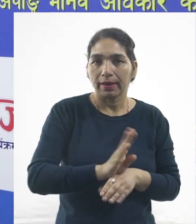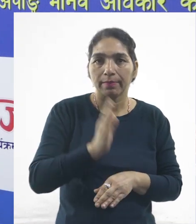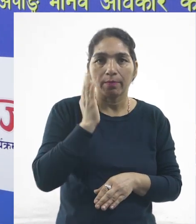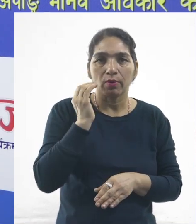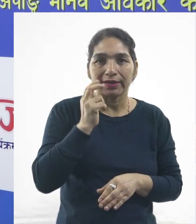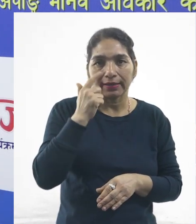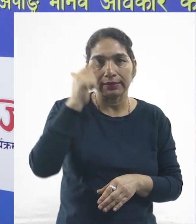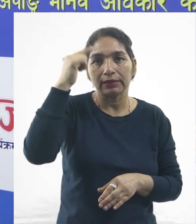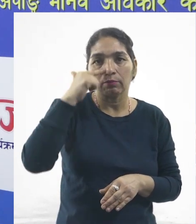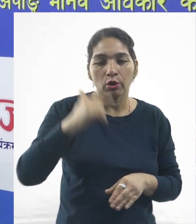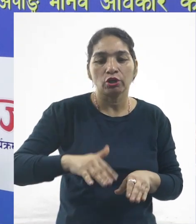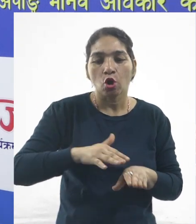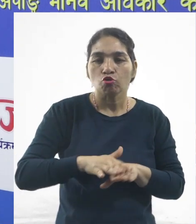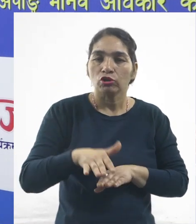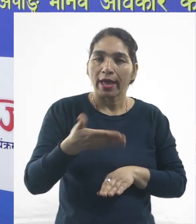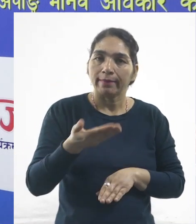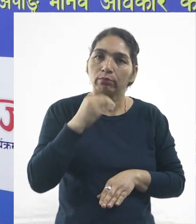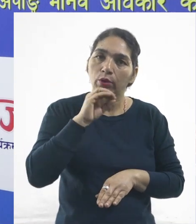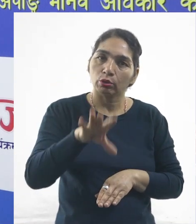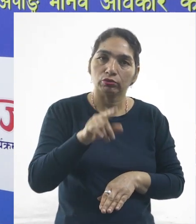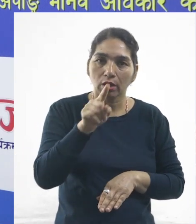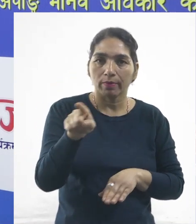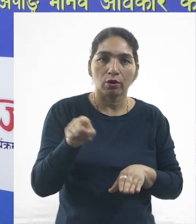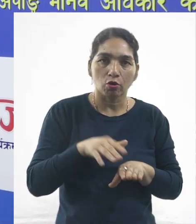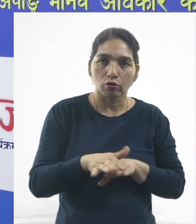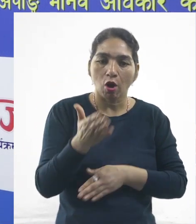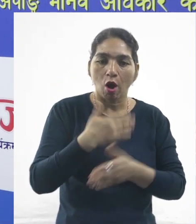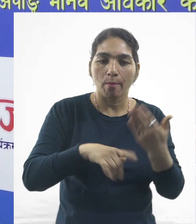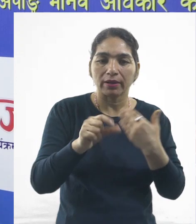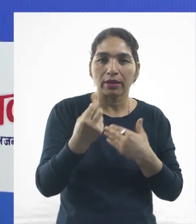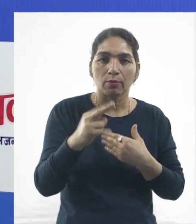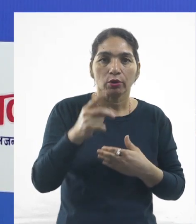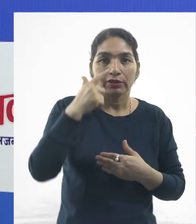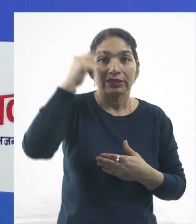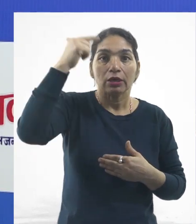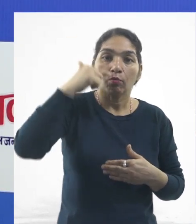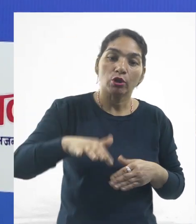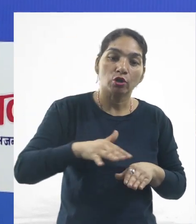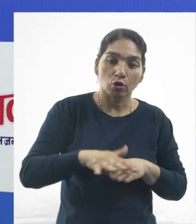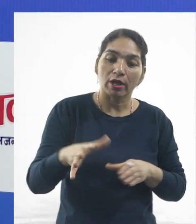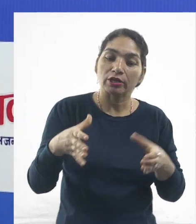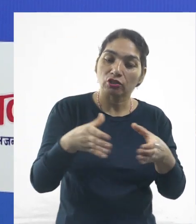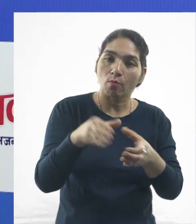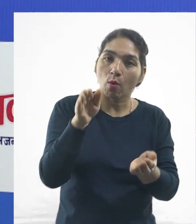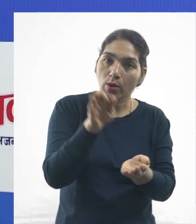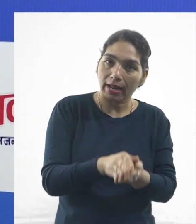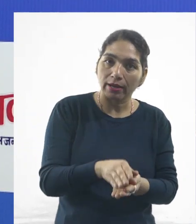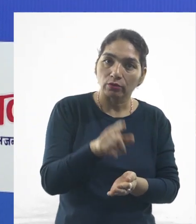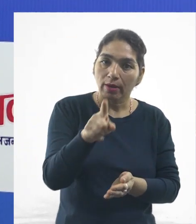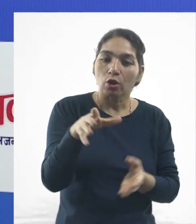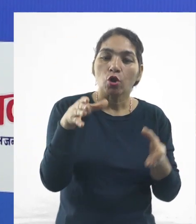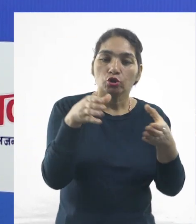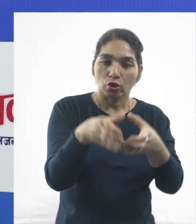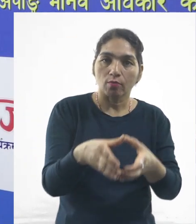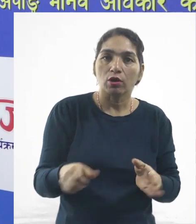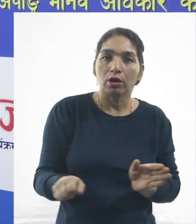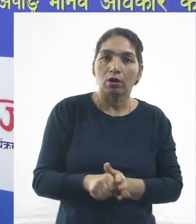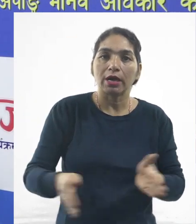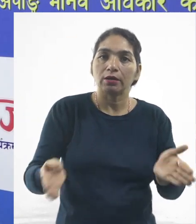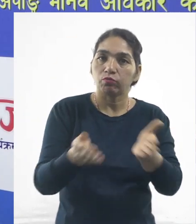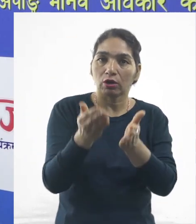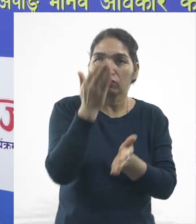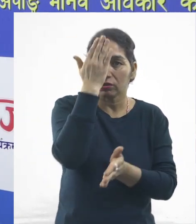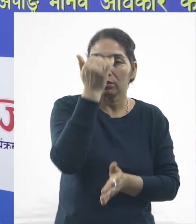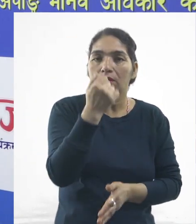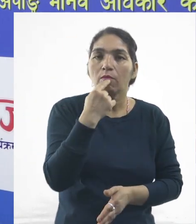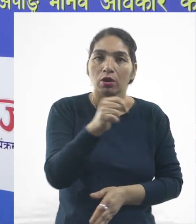दिदीबहिनीहरूलाई मैले त्यो चाहिँ भन्ने गरेको छु किनभने तपाईँहरूले अपाङ्गता भएको महिला दिदीबहिनी छ भने तपाईँहरूको समूहमा राख्नुहोस् है तपाईँहरूको समूहले उहाँलाई अगाडि बढाउनुहोस् है किनभने